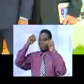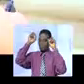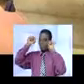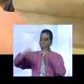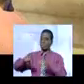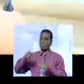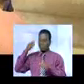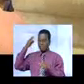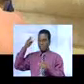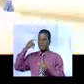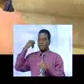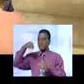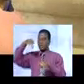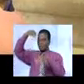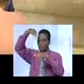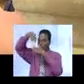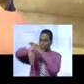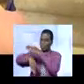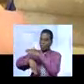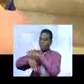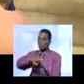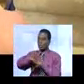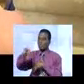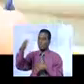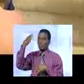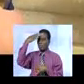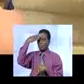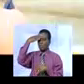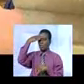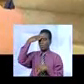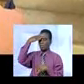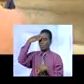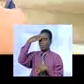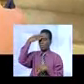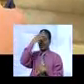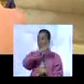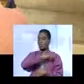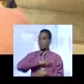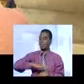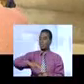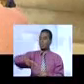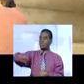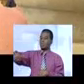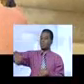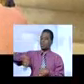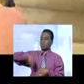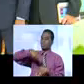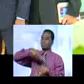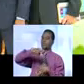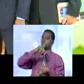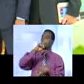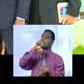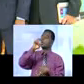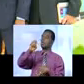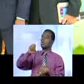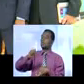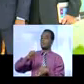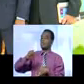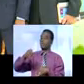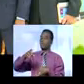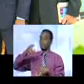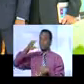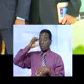approfondir. Et vous savez, le Royaume du Cambodge est un